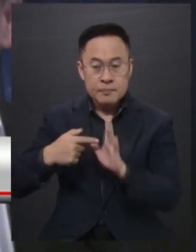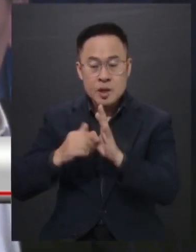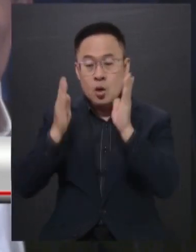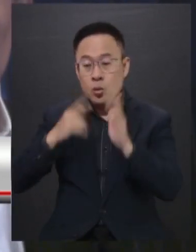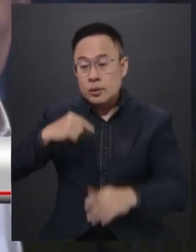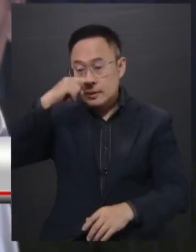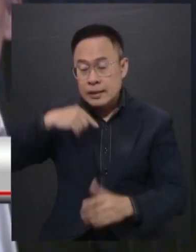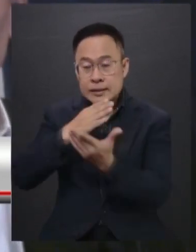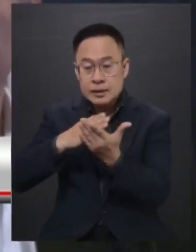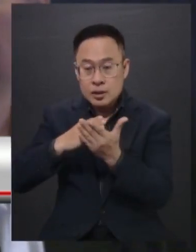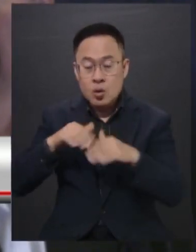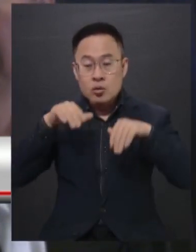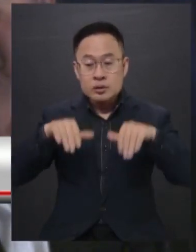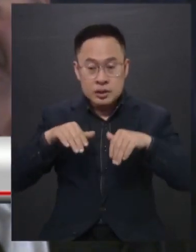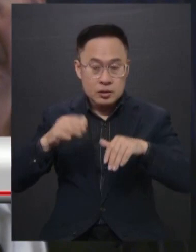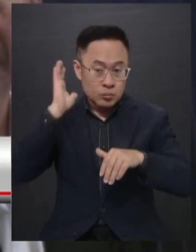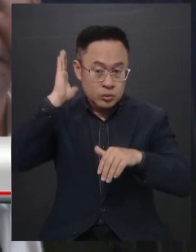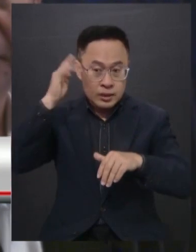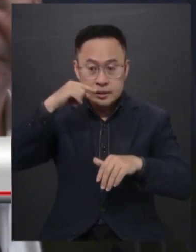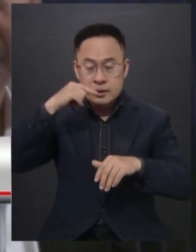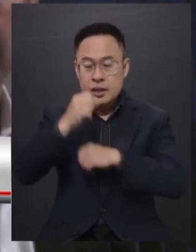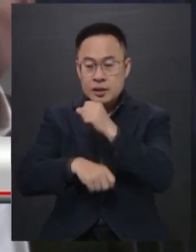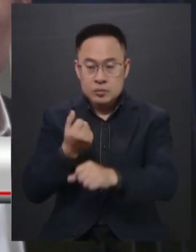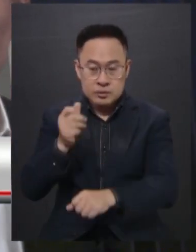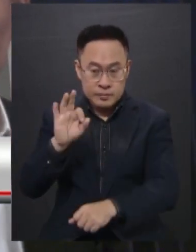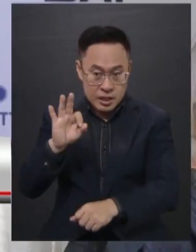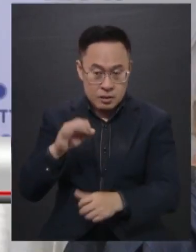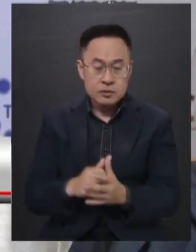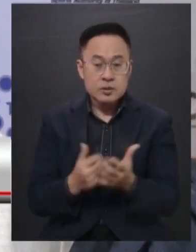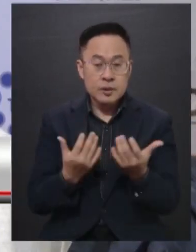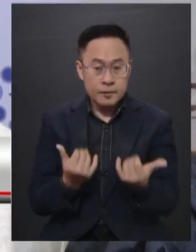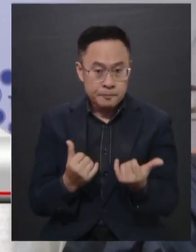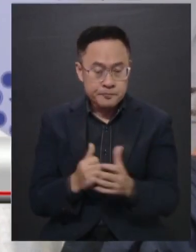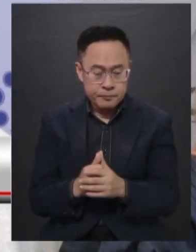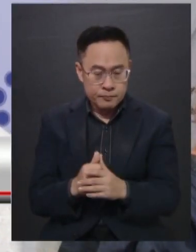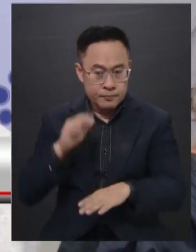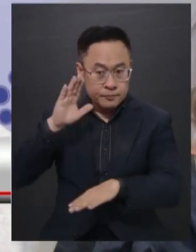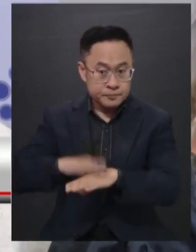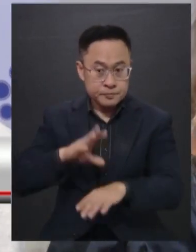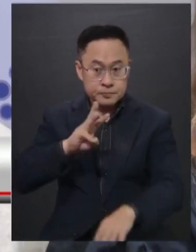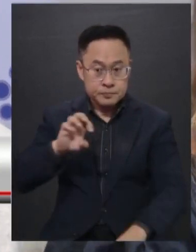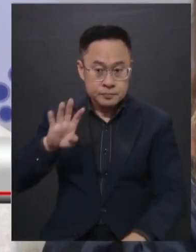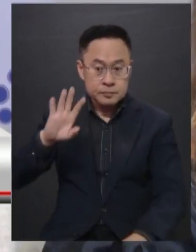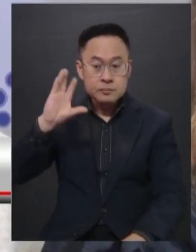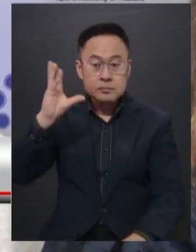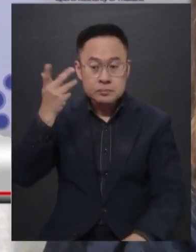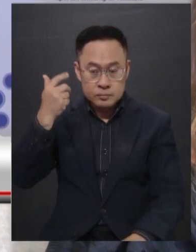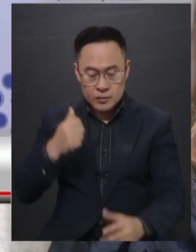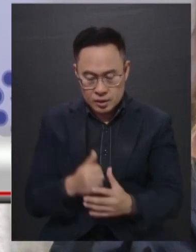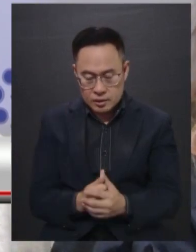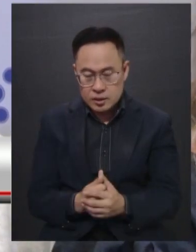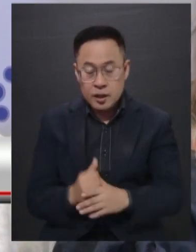ไทยออสเตรเลียในวัย19ปีนะครับซึ่งปัจจุบันเนี่ยแม็กซิมัสรั้งอันดับ604ของโลกแล้วก็เป็น